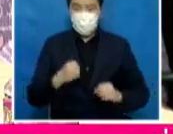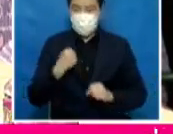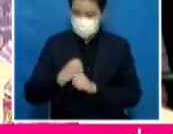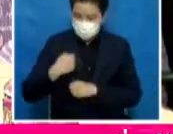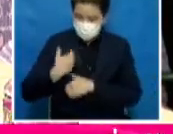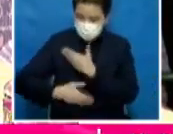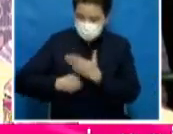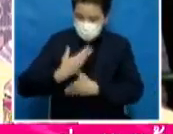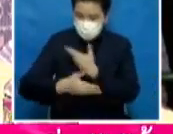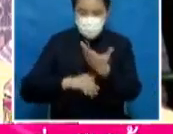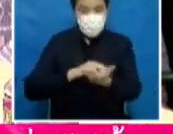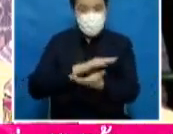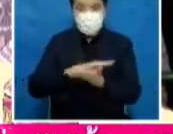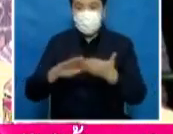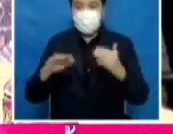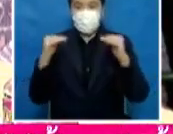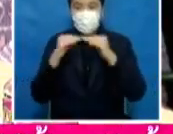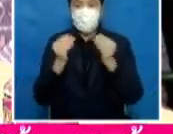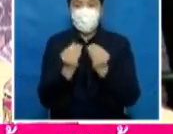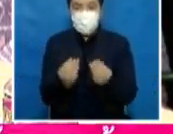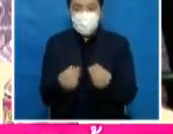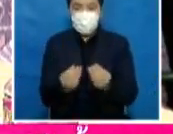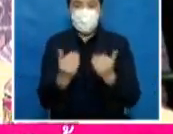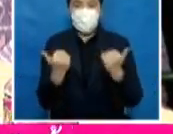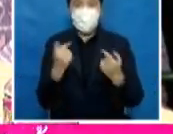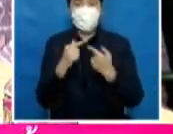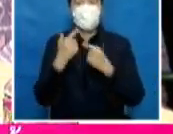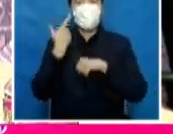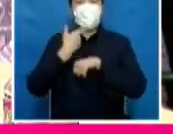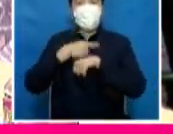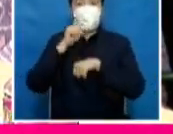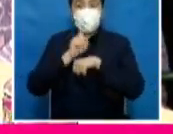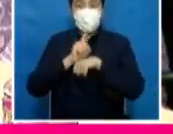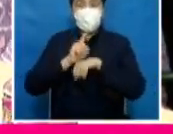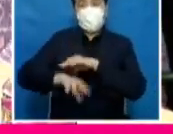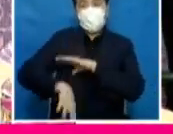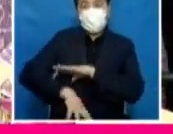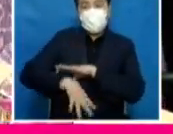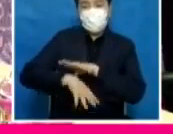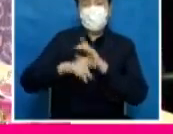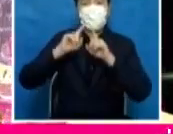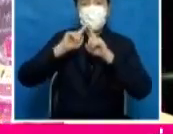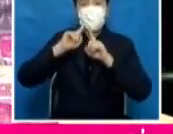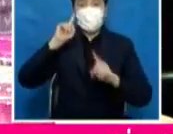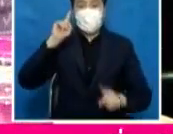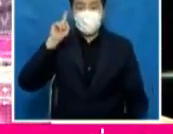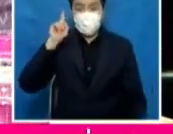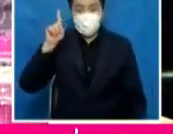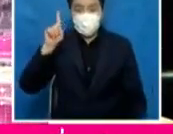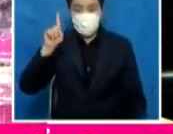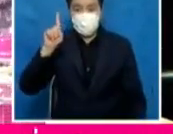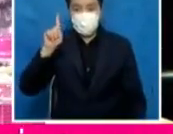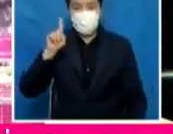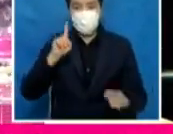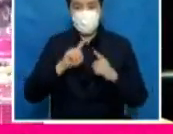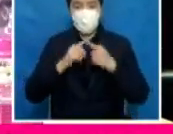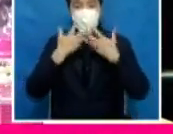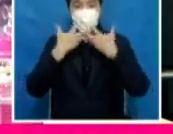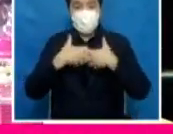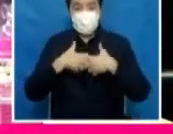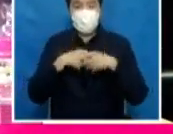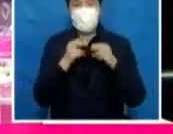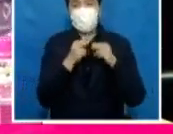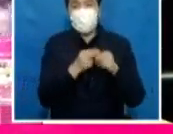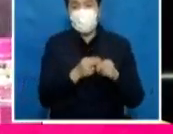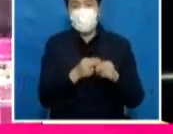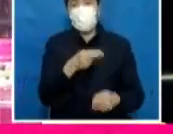ป็นไปด้วยความโปร่งใสบริสุทธิ์ยุติธรรมประธานกรรมการสุ่มจับลูกบอลพลาสติกลูกที่1ใช้กับเครื่องออกรางวัลไฟฟ้าอัตโนมั